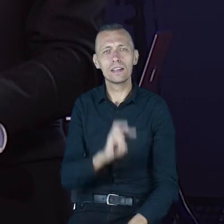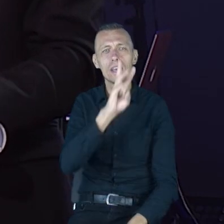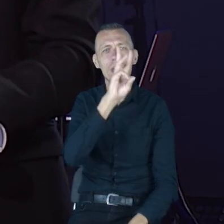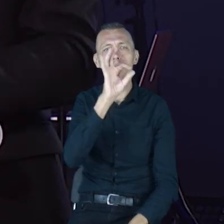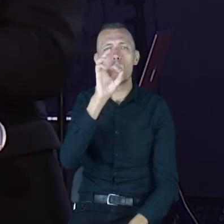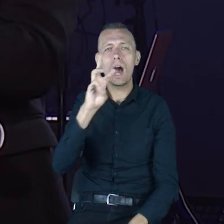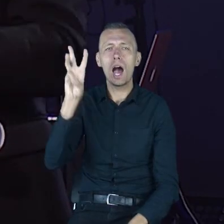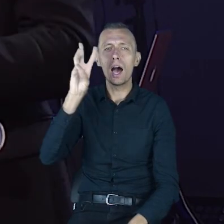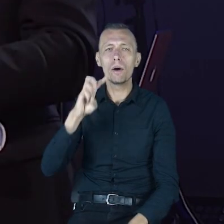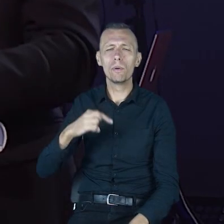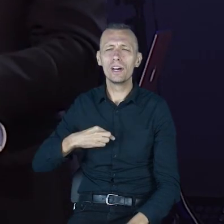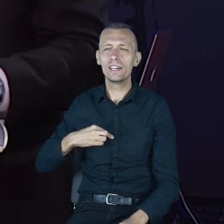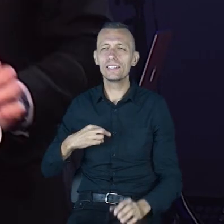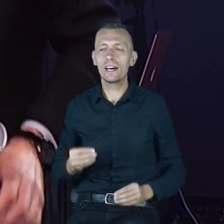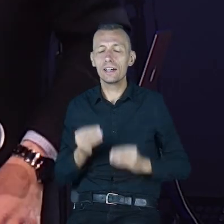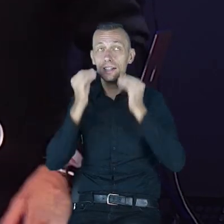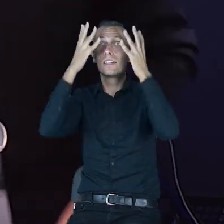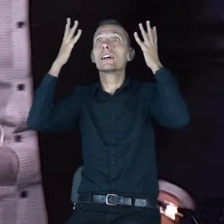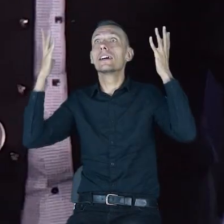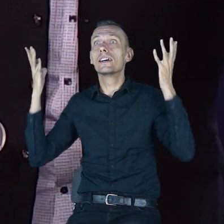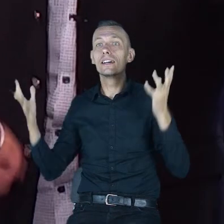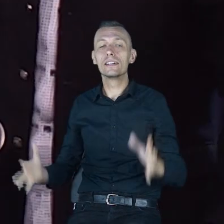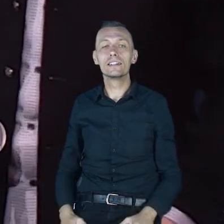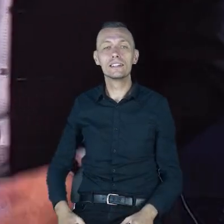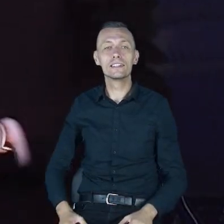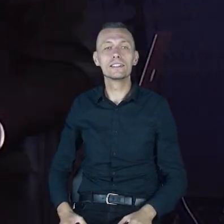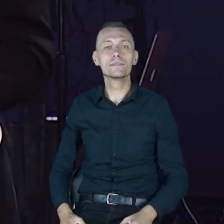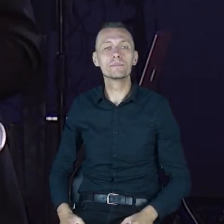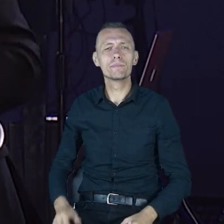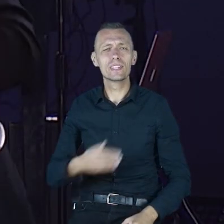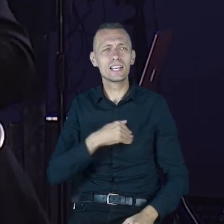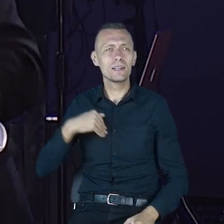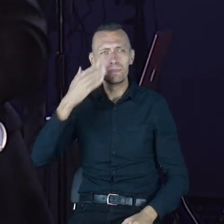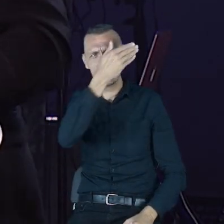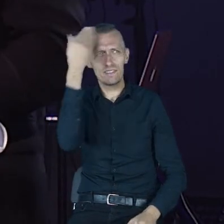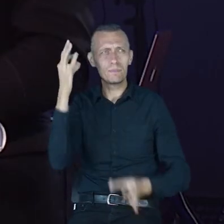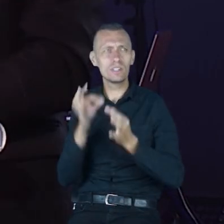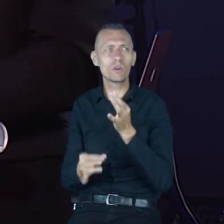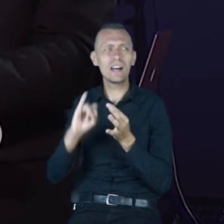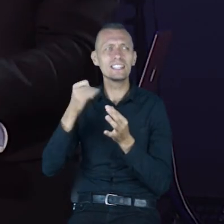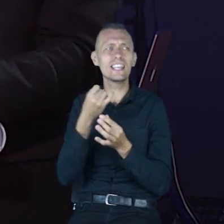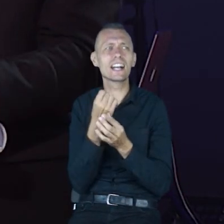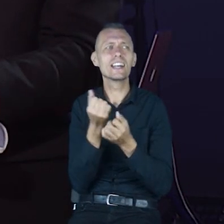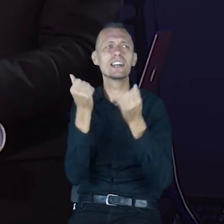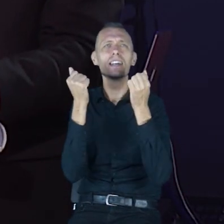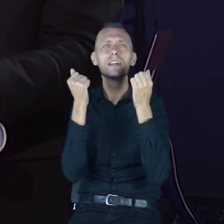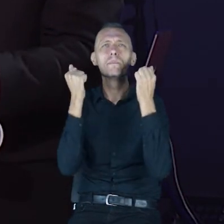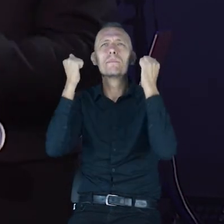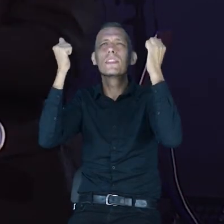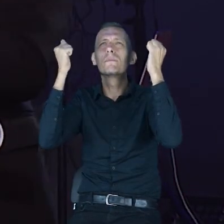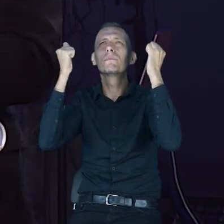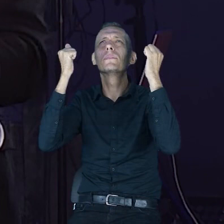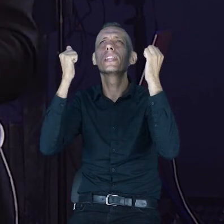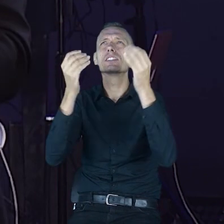Jestem podekscytowany. Nie mamy pojęcia, jak wielka jest Boża moc i miłość. Nie